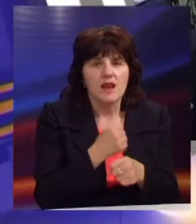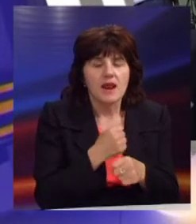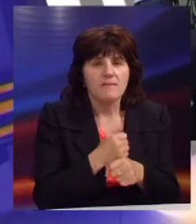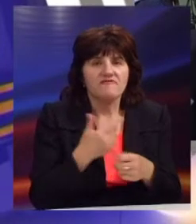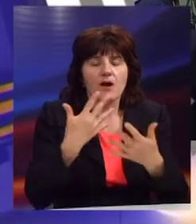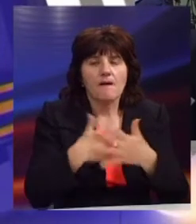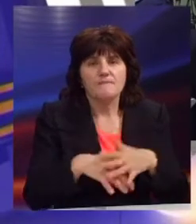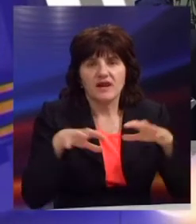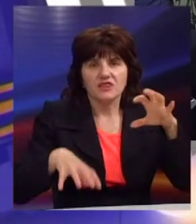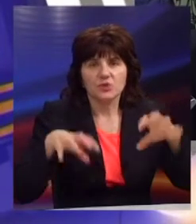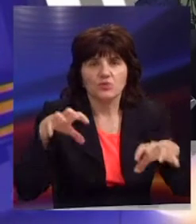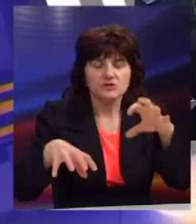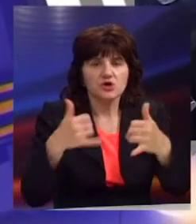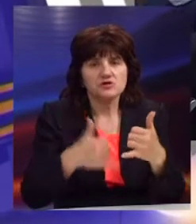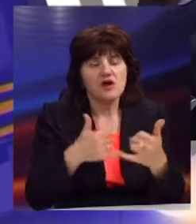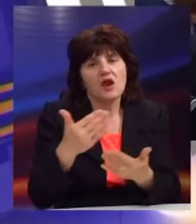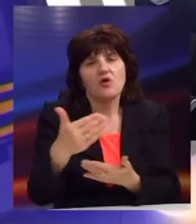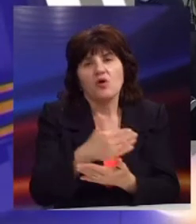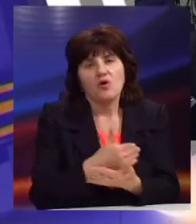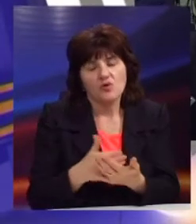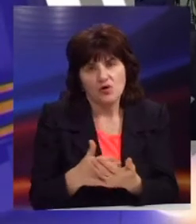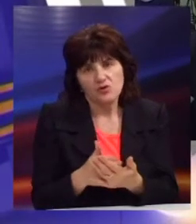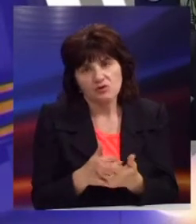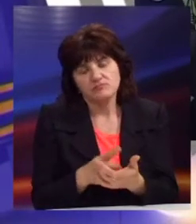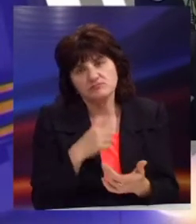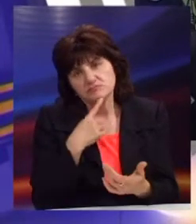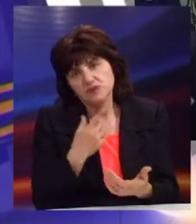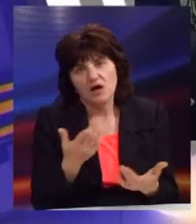barem naprave komunalna preduzeća, jer fondovi mogu samo da se koriste